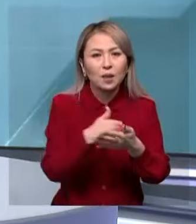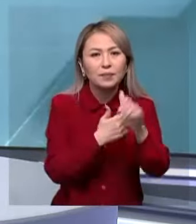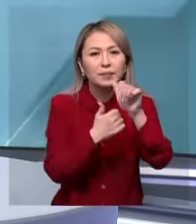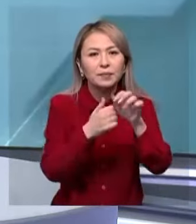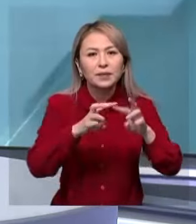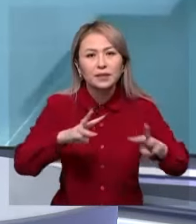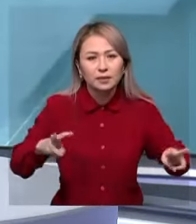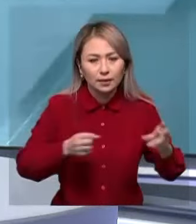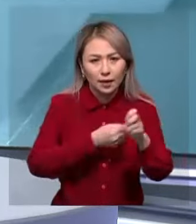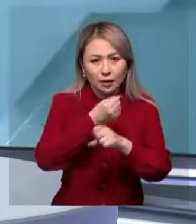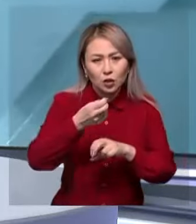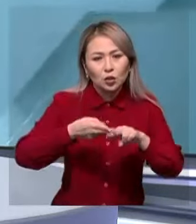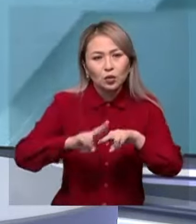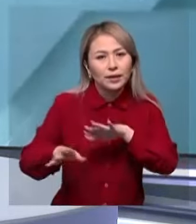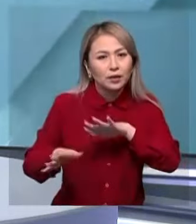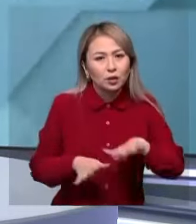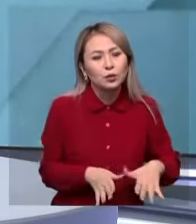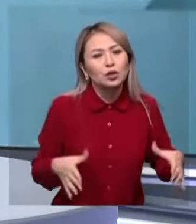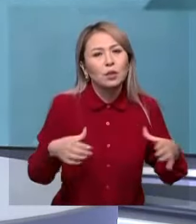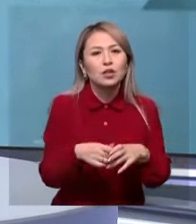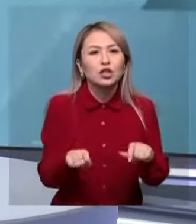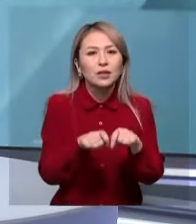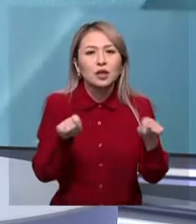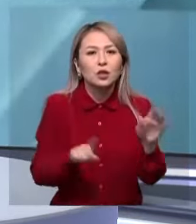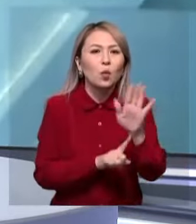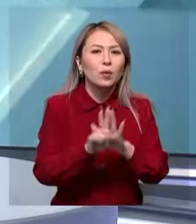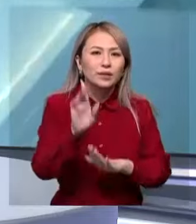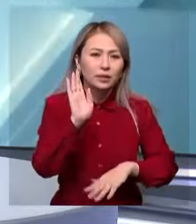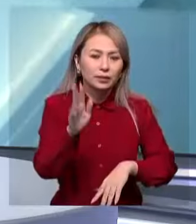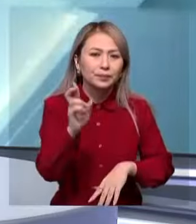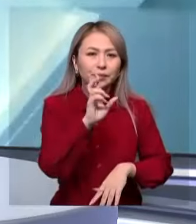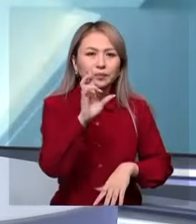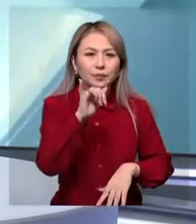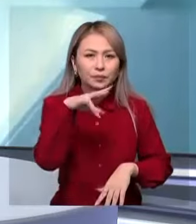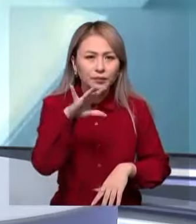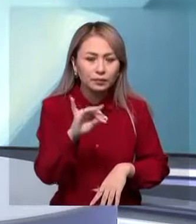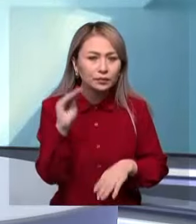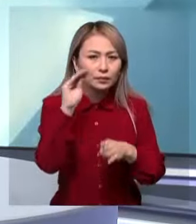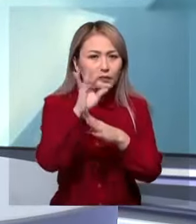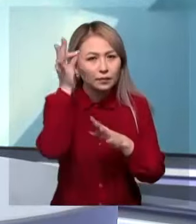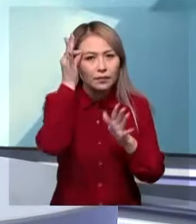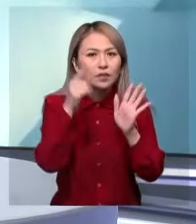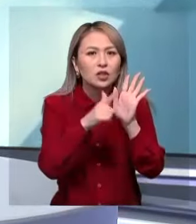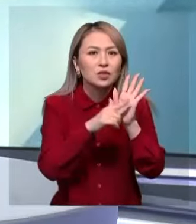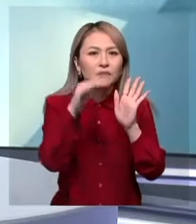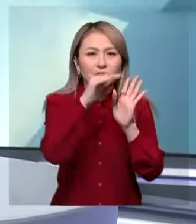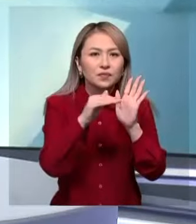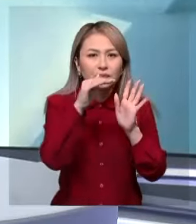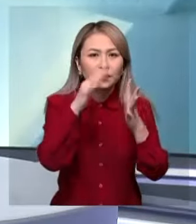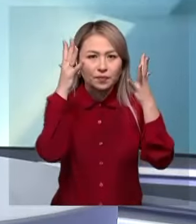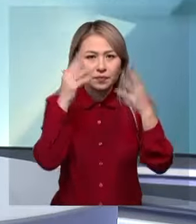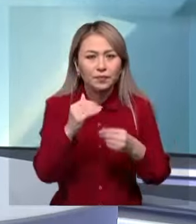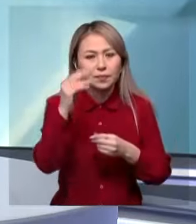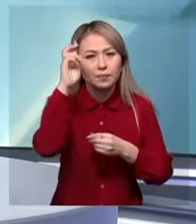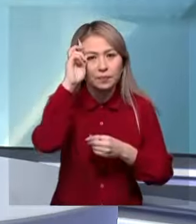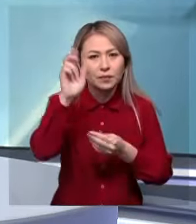жаңа премьер-министрді тағайындайды. Содан кейін үкімет құрамын жасақтау басталады, деді Берік Уәли. Айта кетсек, 7